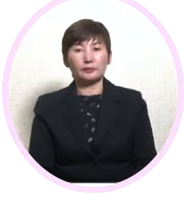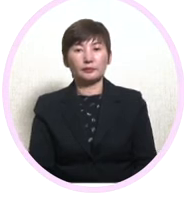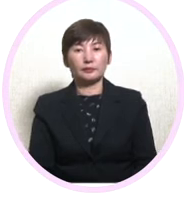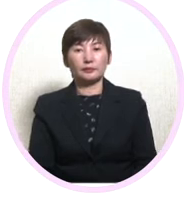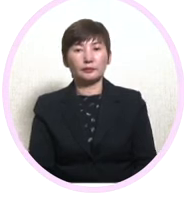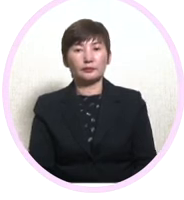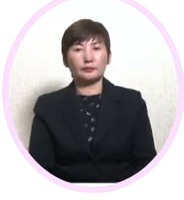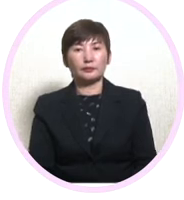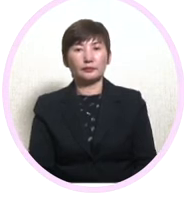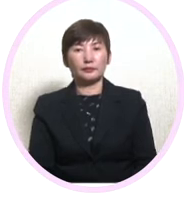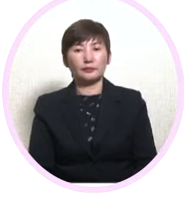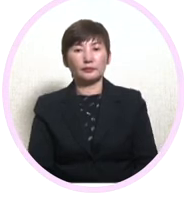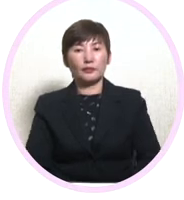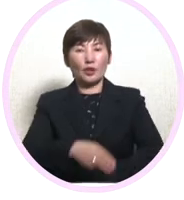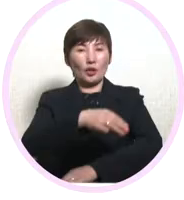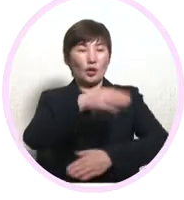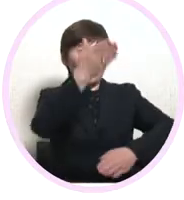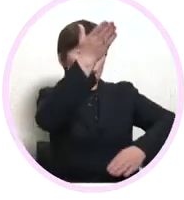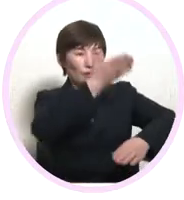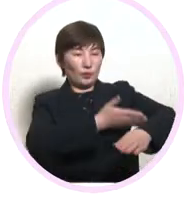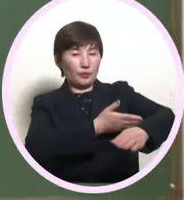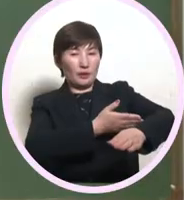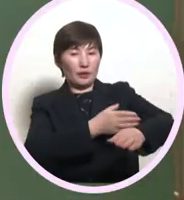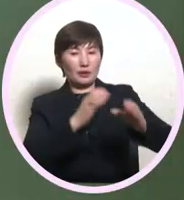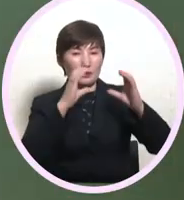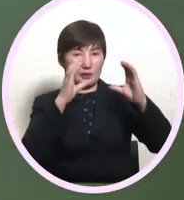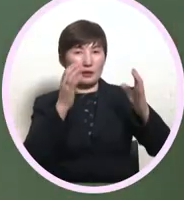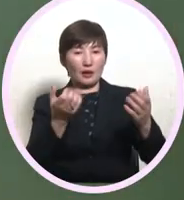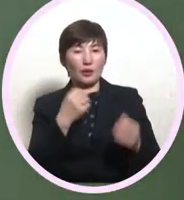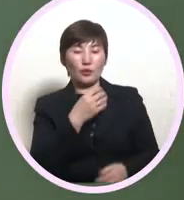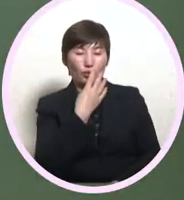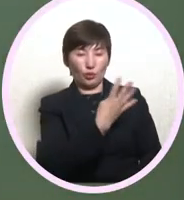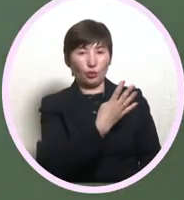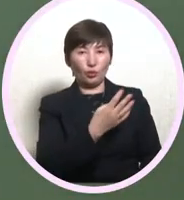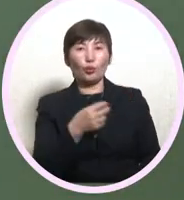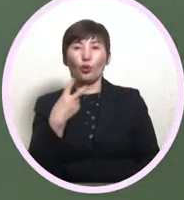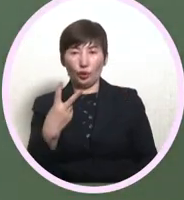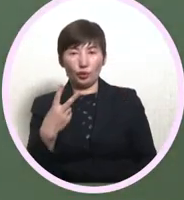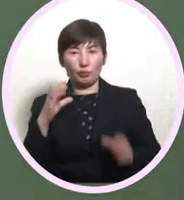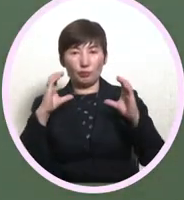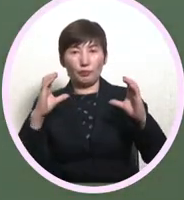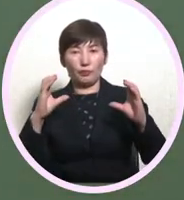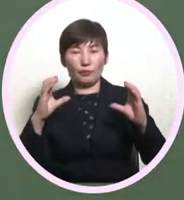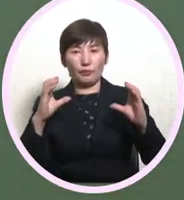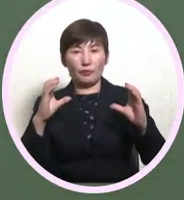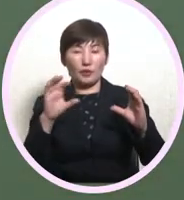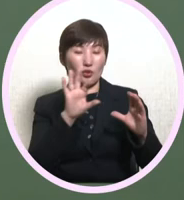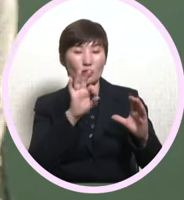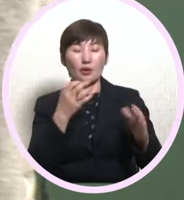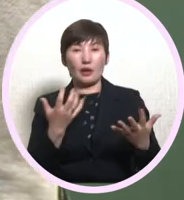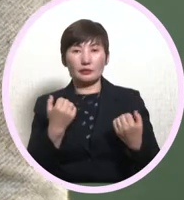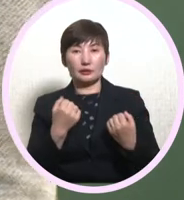Шулуун дээр очих бас нэг цэгийг авлаа. 4 2 гэсэн координаттай цэг байна. 4 2. За, эндээс одоо